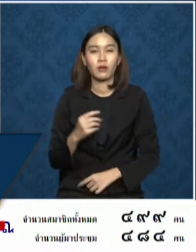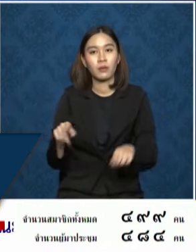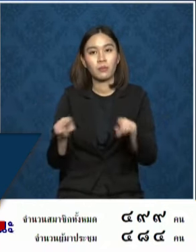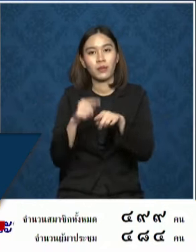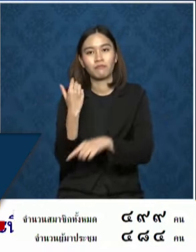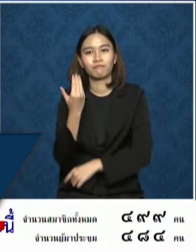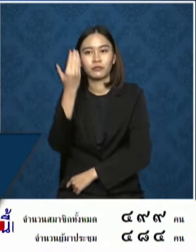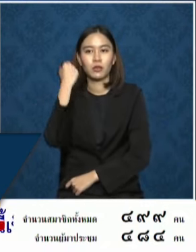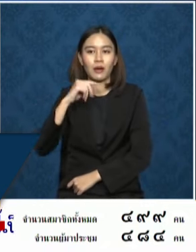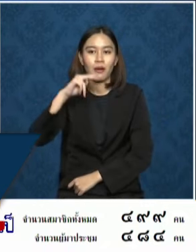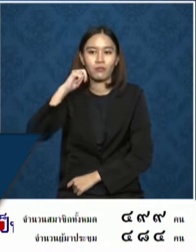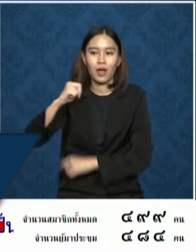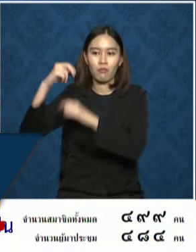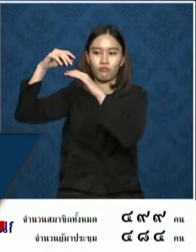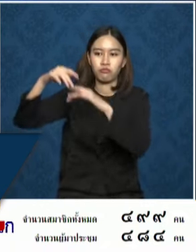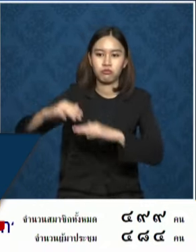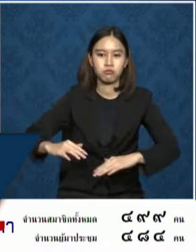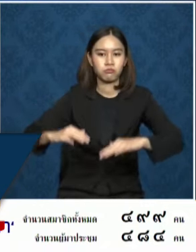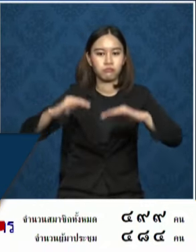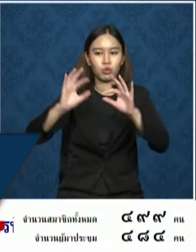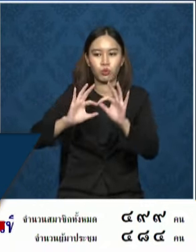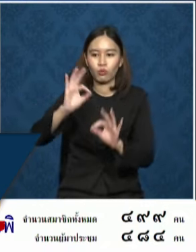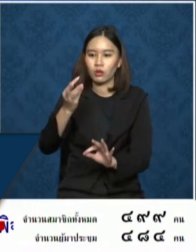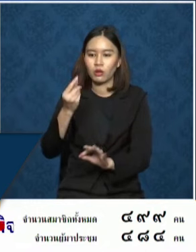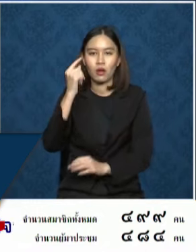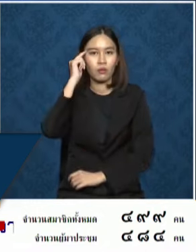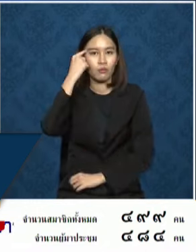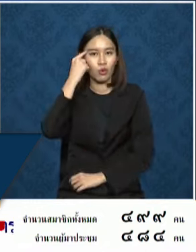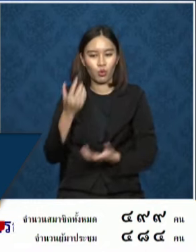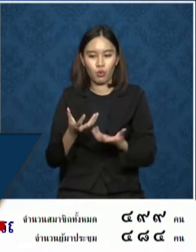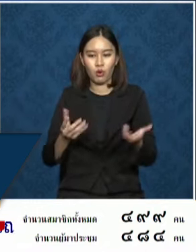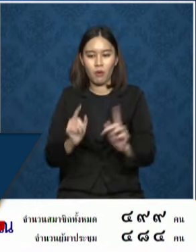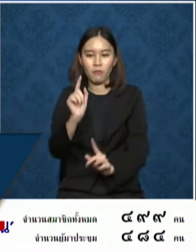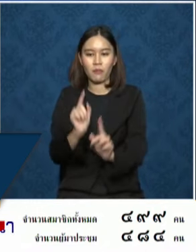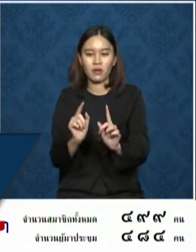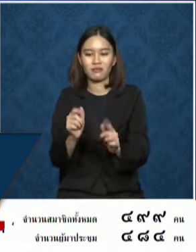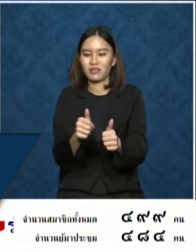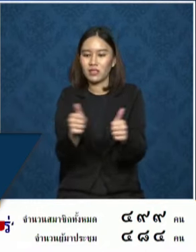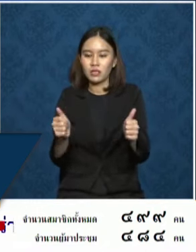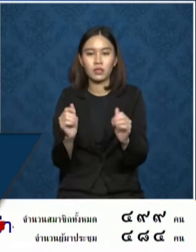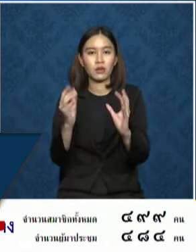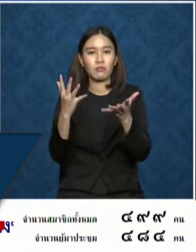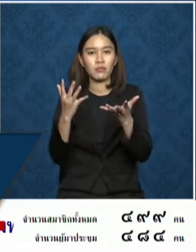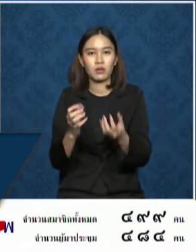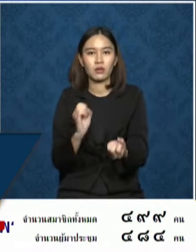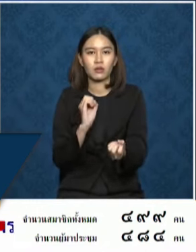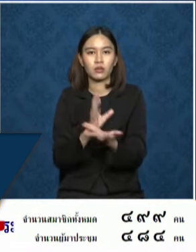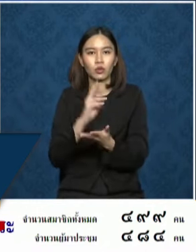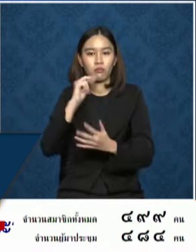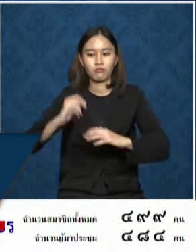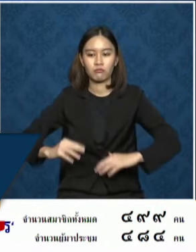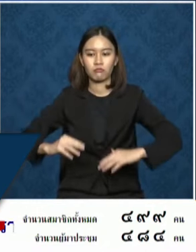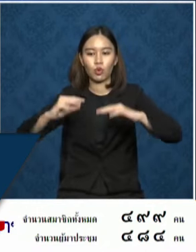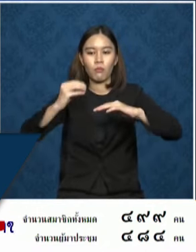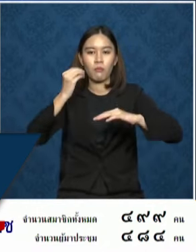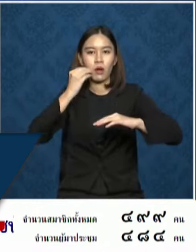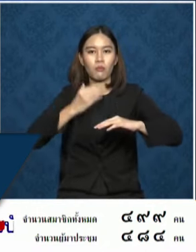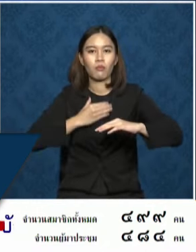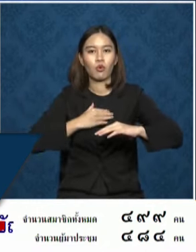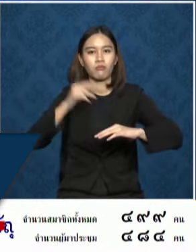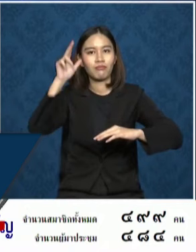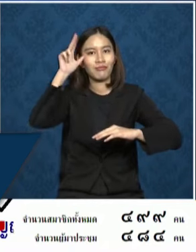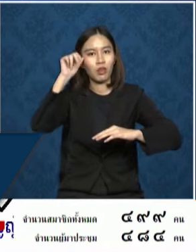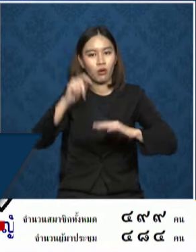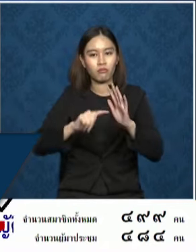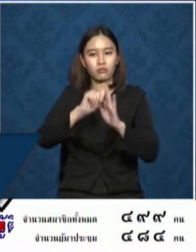มาครับน้ำป่าเราไม่รู้ปริมาณเลยเลยเราไม่มีเครื่องตดวัดที่ดีจนท่วมบ้านผมนี่แหละที่ลำปางด้วยที่